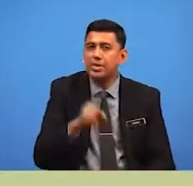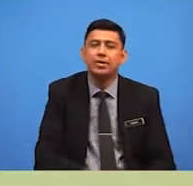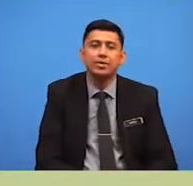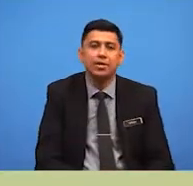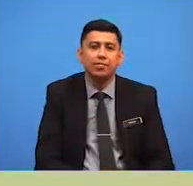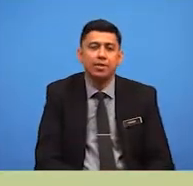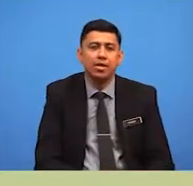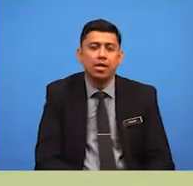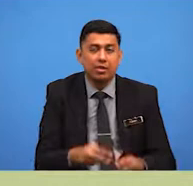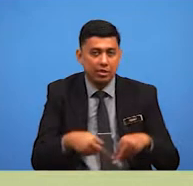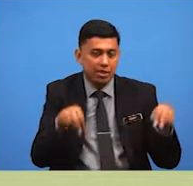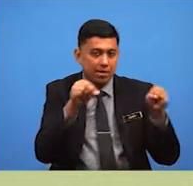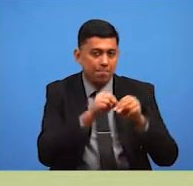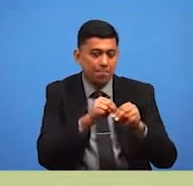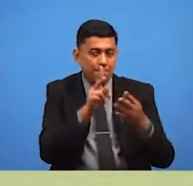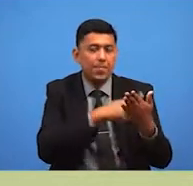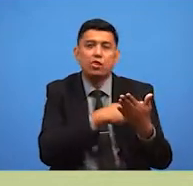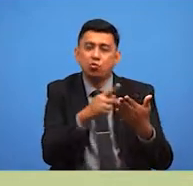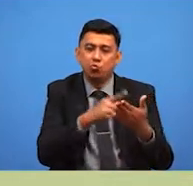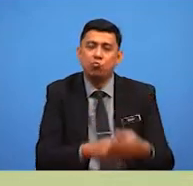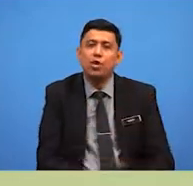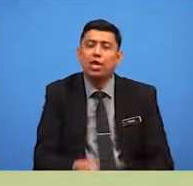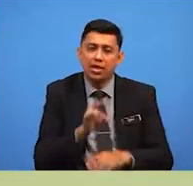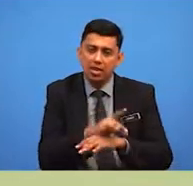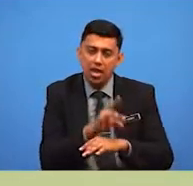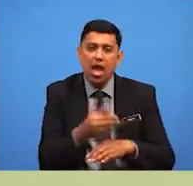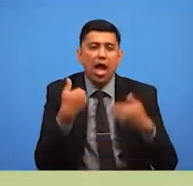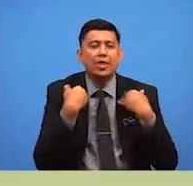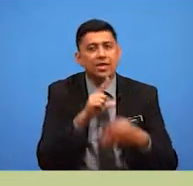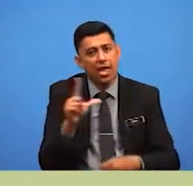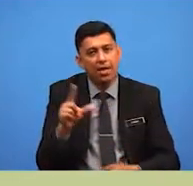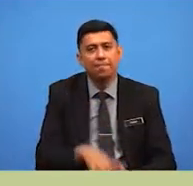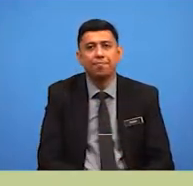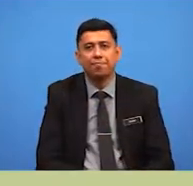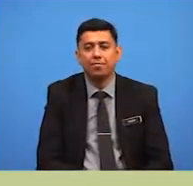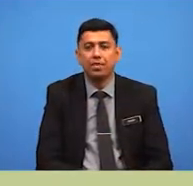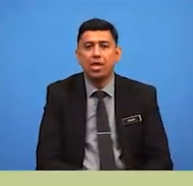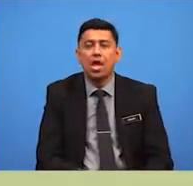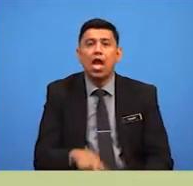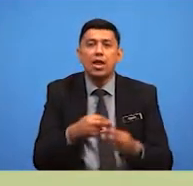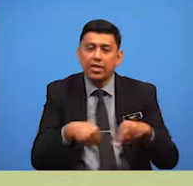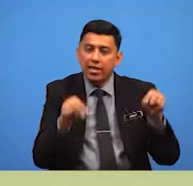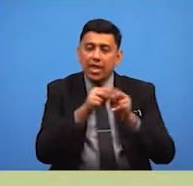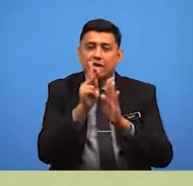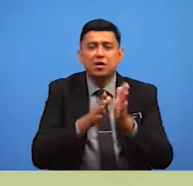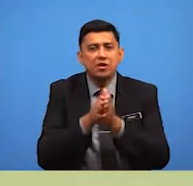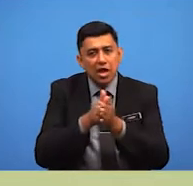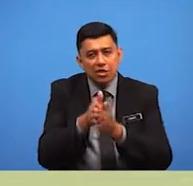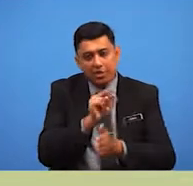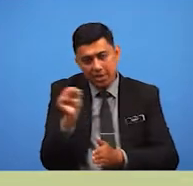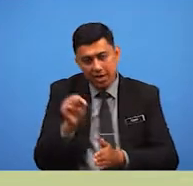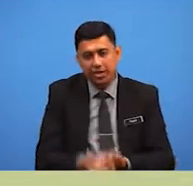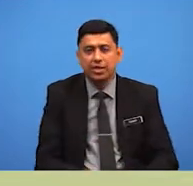nilai yang terdapat dalam pantun dua kerat nasihat adalah nilai kerajinan.